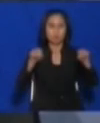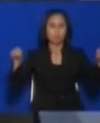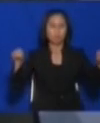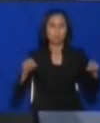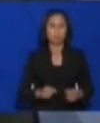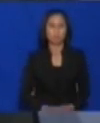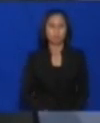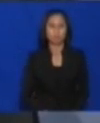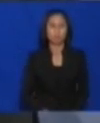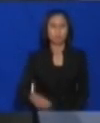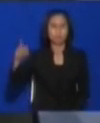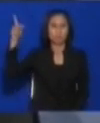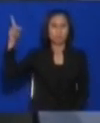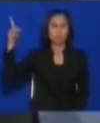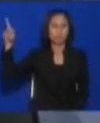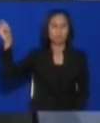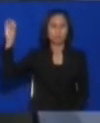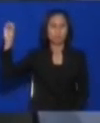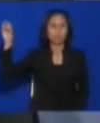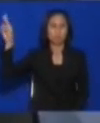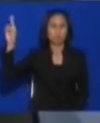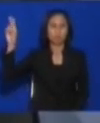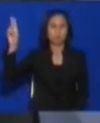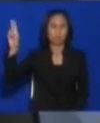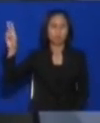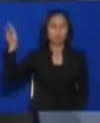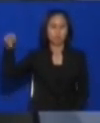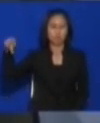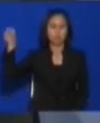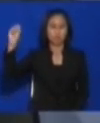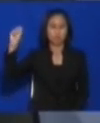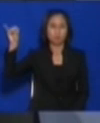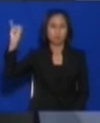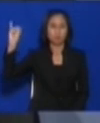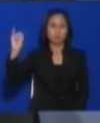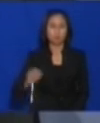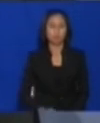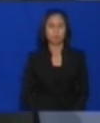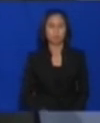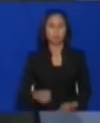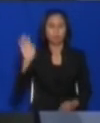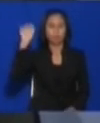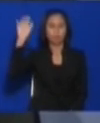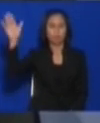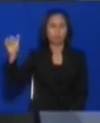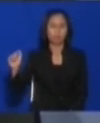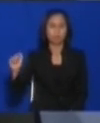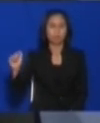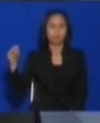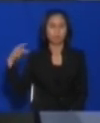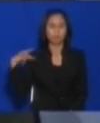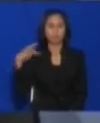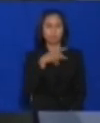korup kami juga mengajak kepada seluruh pasangan yang lain mari kita berikrar untuk menghentikan praktek korupsi di